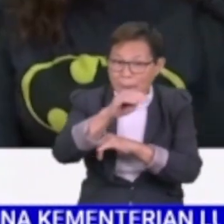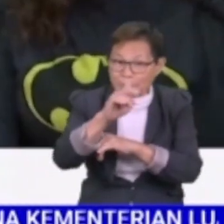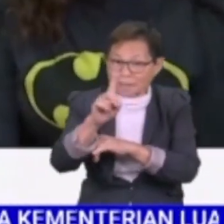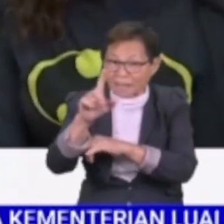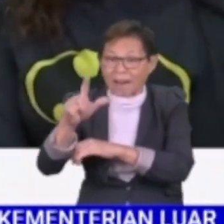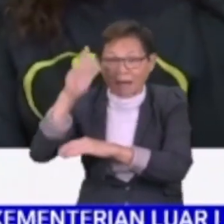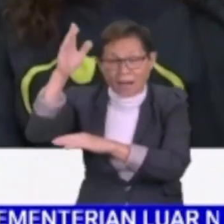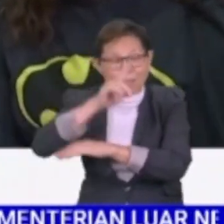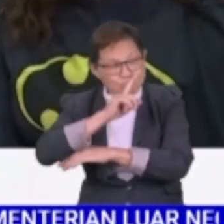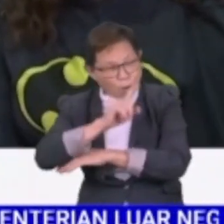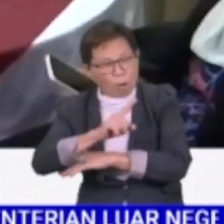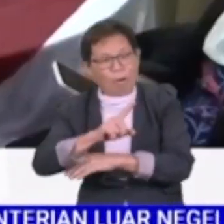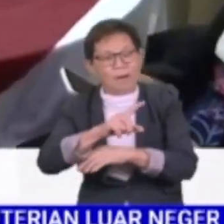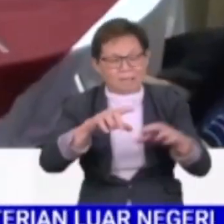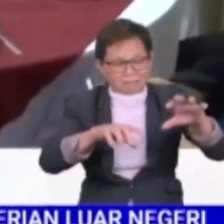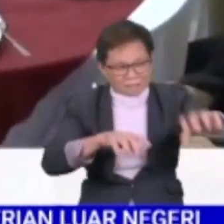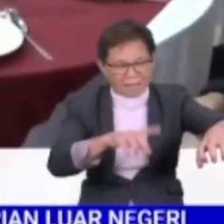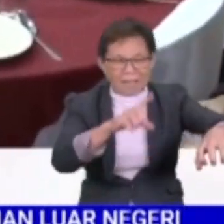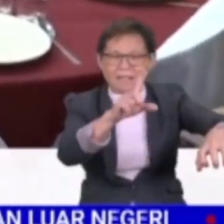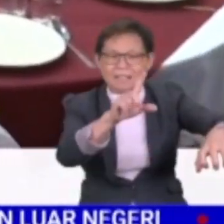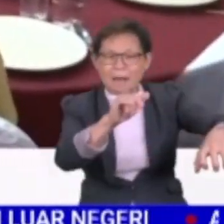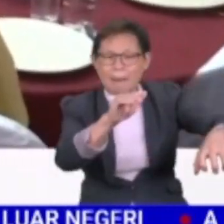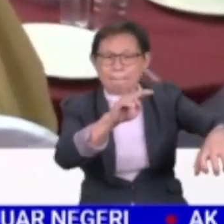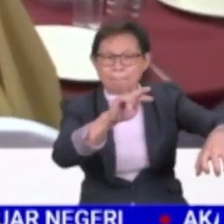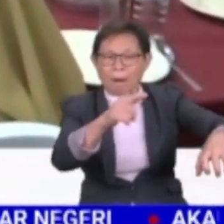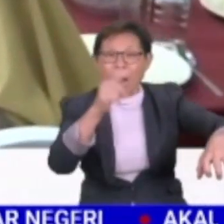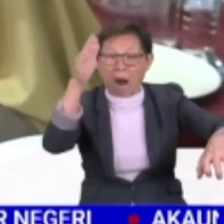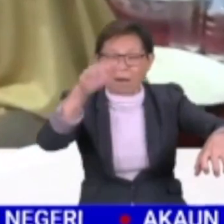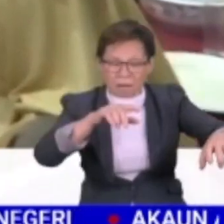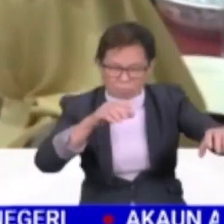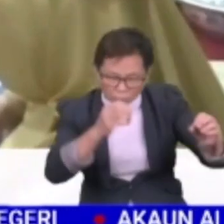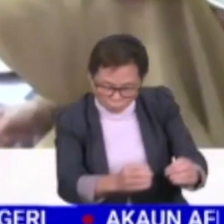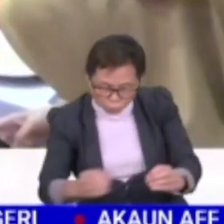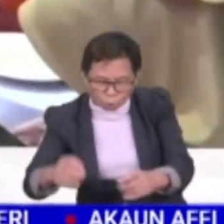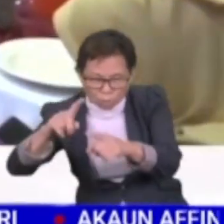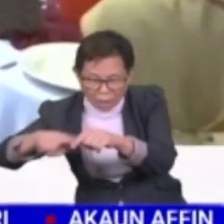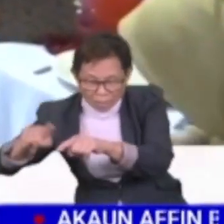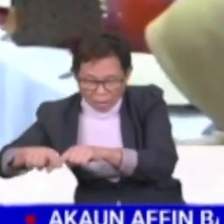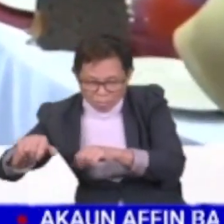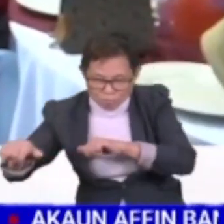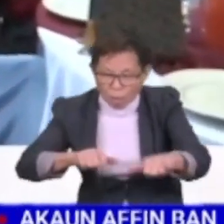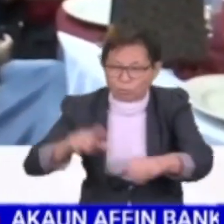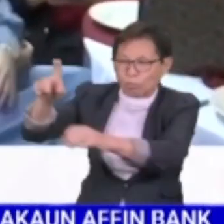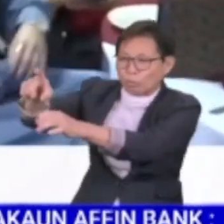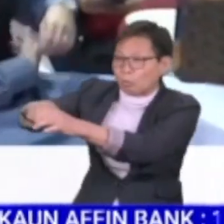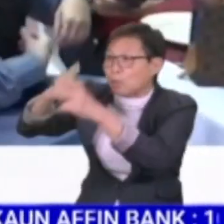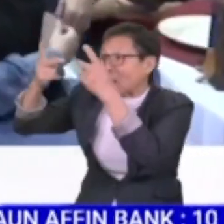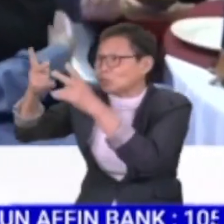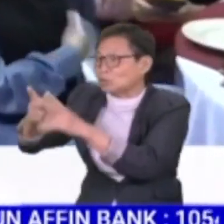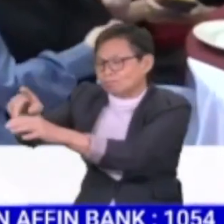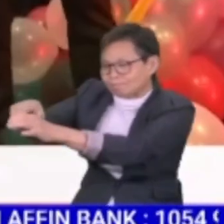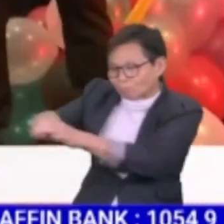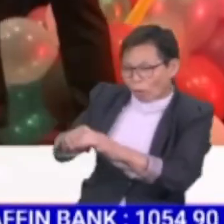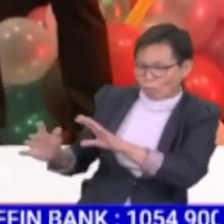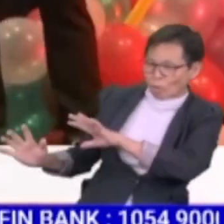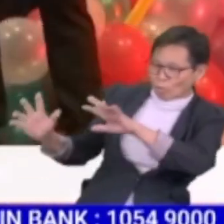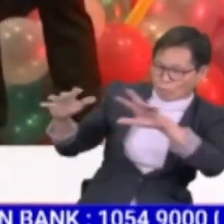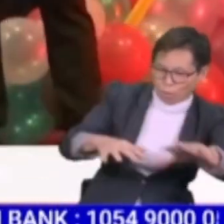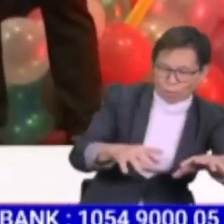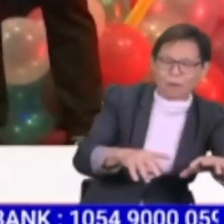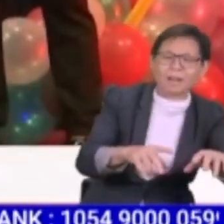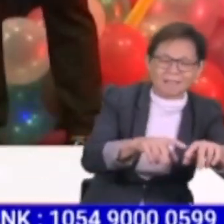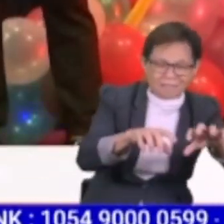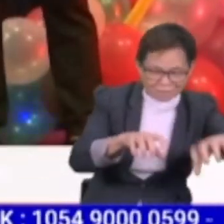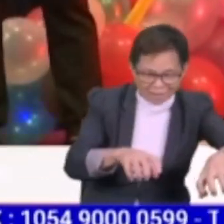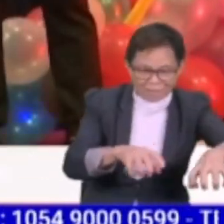MDL akan memastikan daerah Limbang akan menganjurkan berbagai aktivitas Bagi menara eminat pelancong luar untuk berkunjung ke